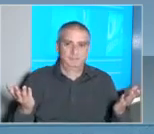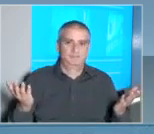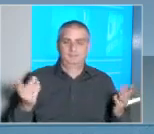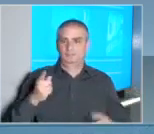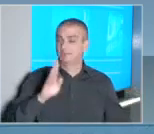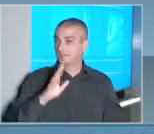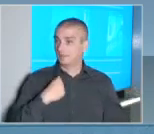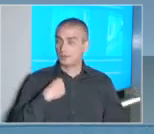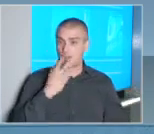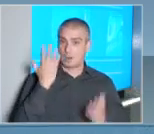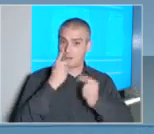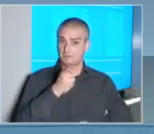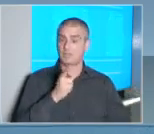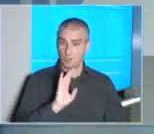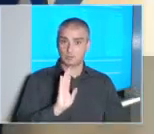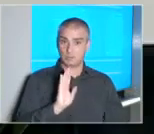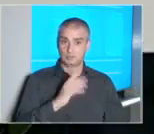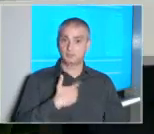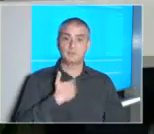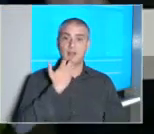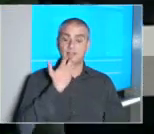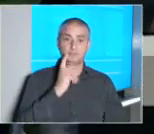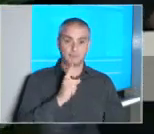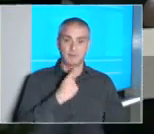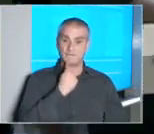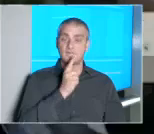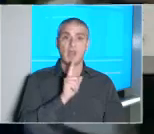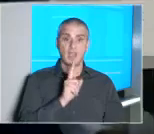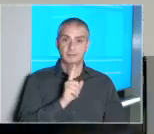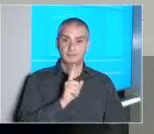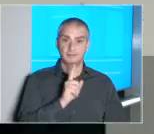קודם כל, אני יכול להפתיע אותך, ולספר,